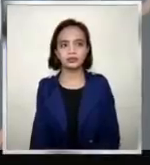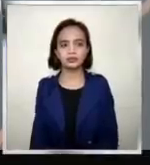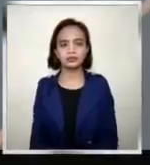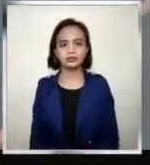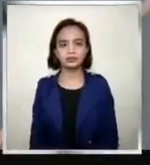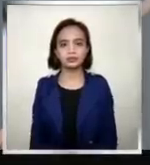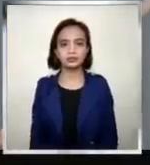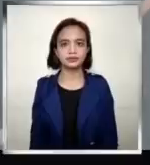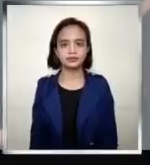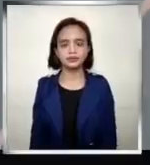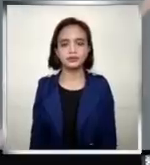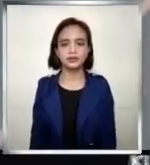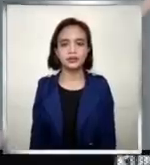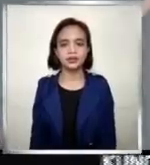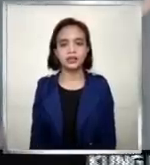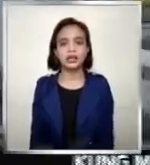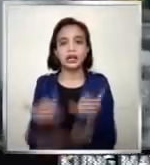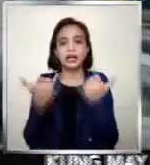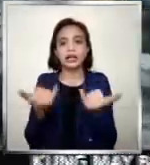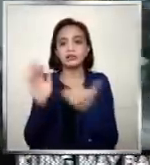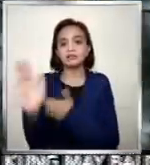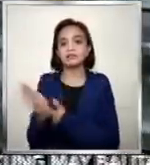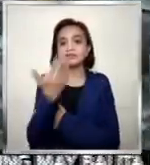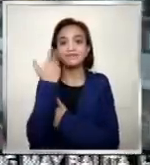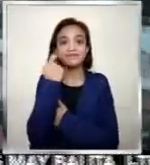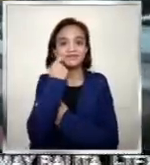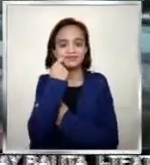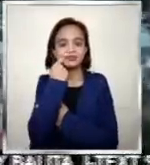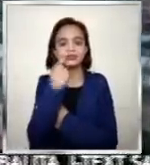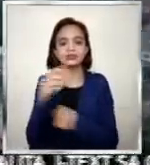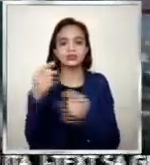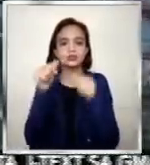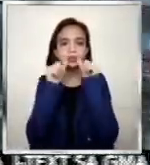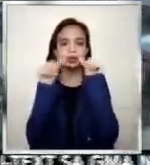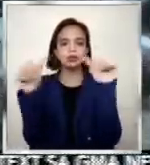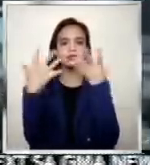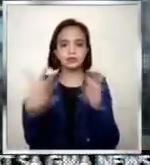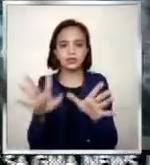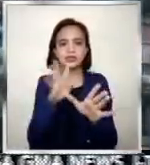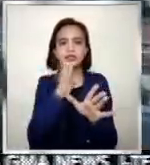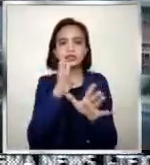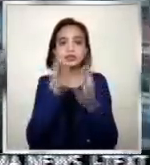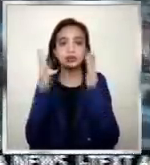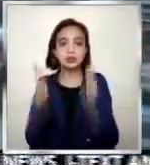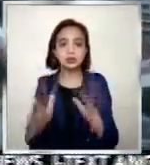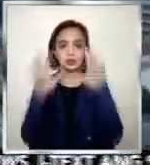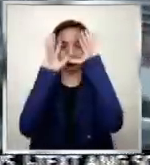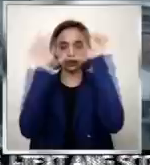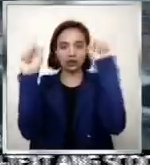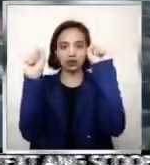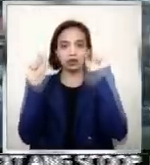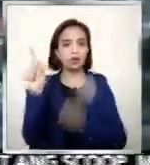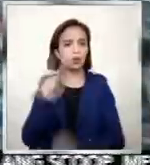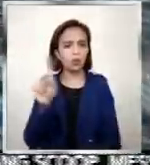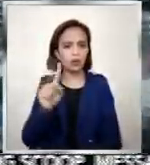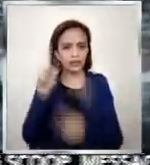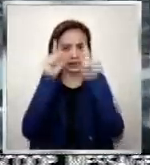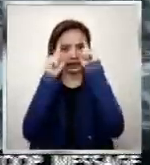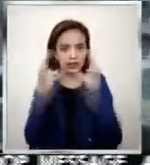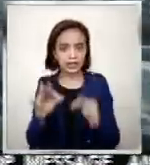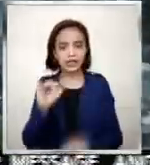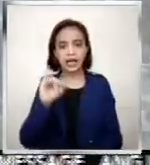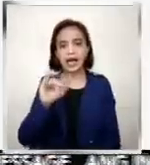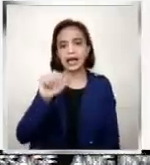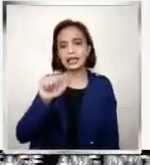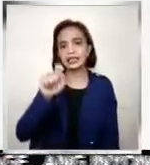Ngayong umaga, inanunsyo ni Presidential Spokesperson Harry Roque ang desisyon ng IATF na palawigin ang MECQ sa Metro Manila hanggang